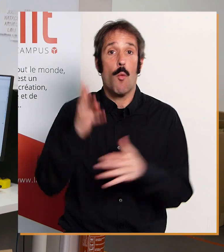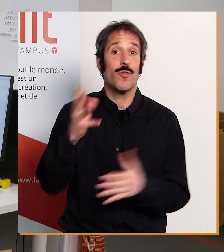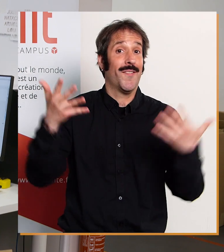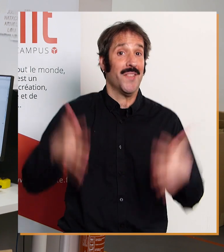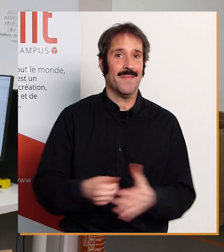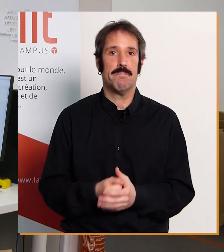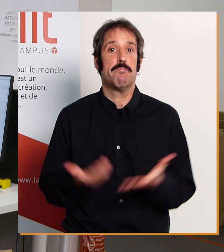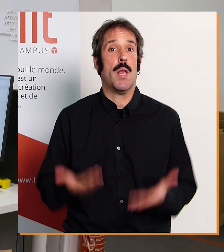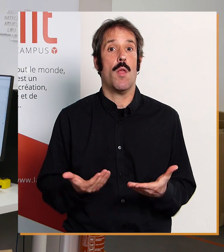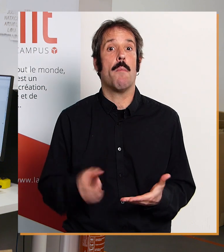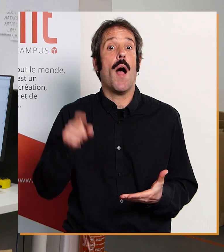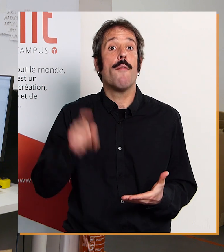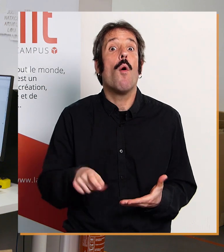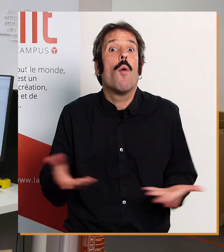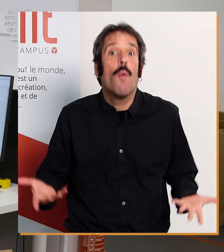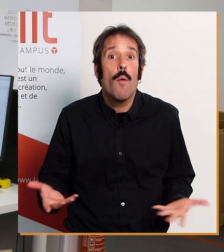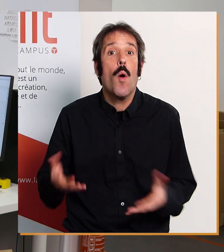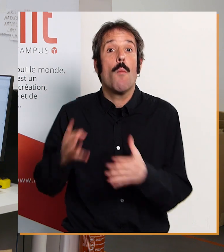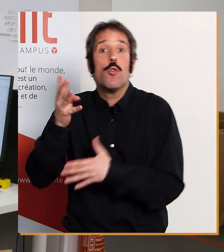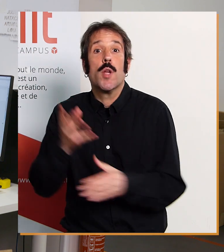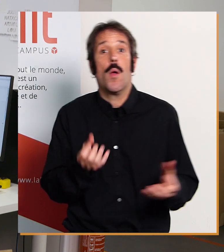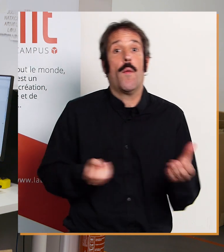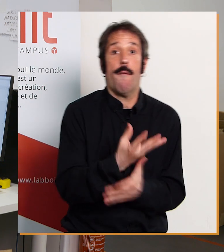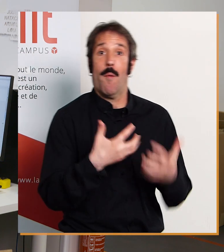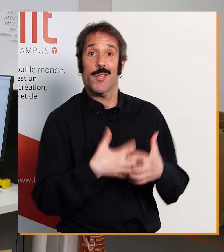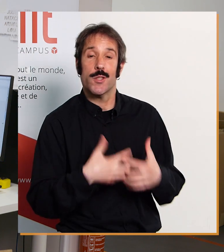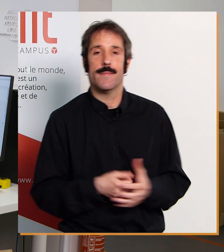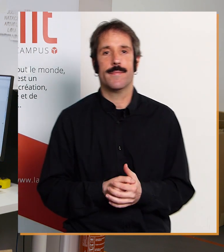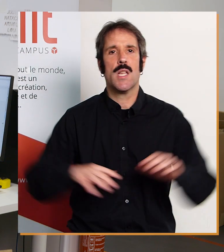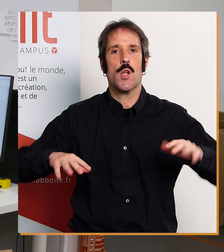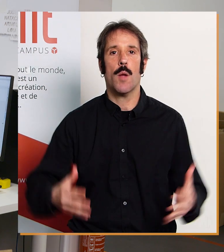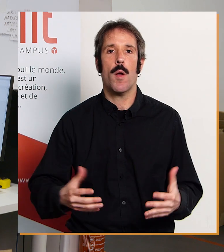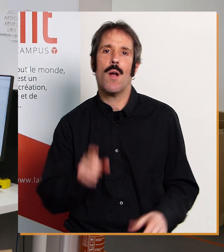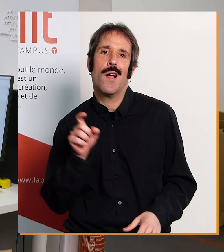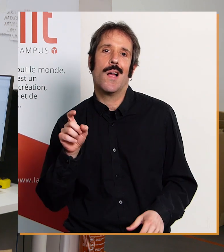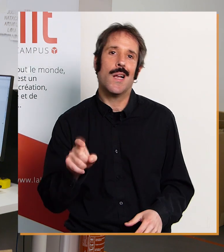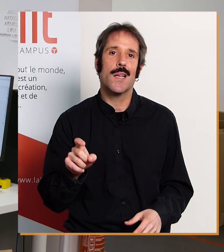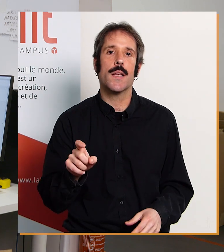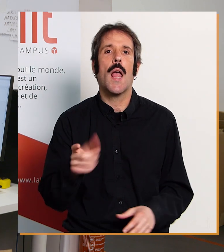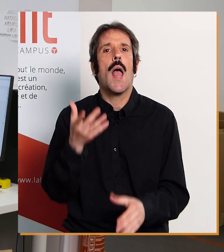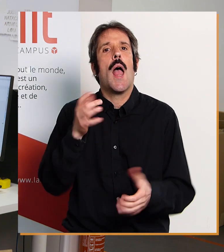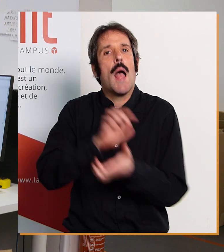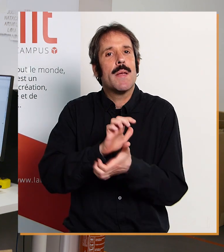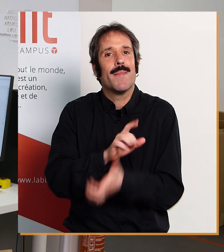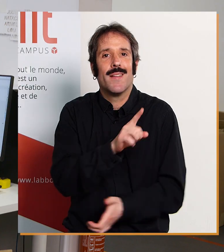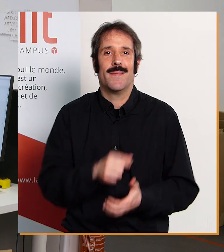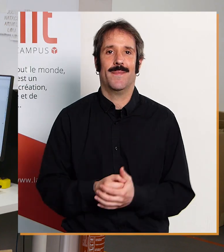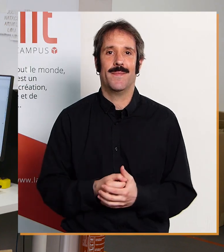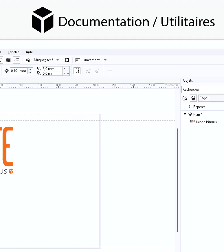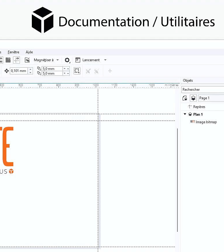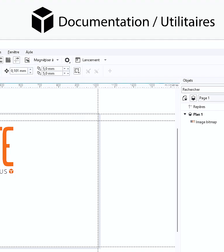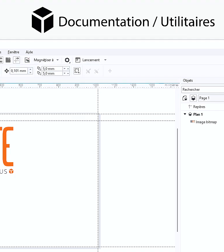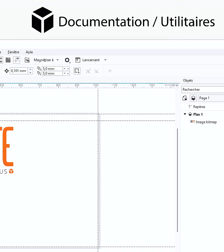Mon projet est terminé. Maintenant, je vais devoir transmettre mon projet à la machine. Pour ce faire, je vais cliquer sur le bouton Imprimer ici.